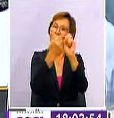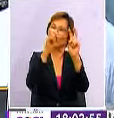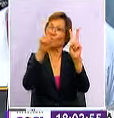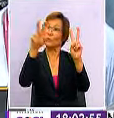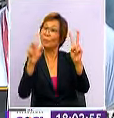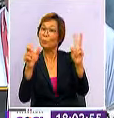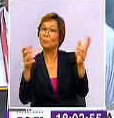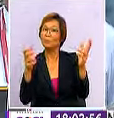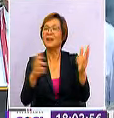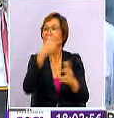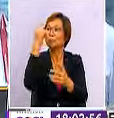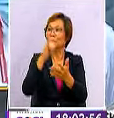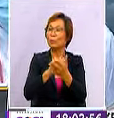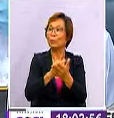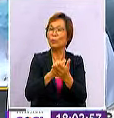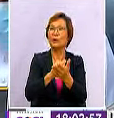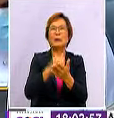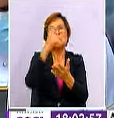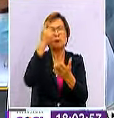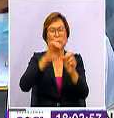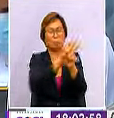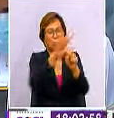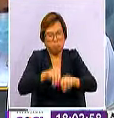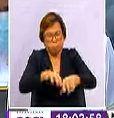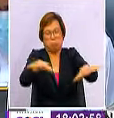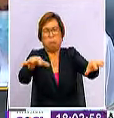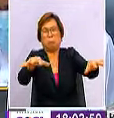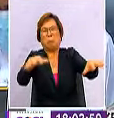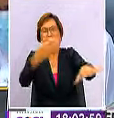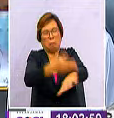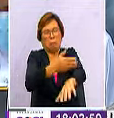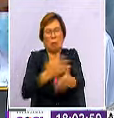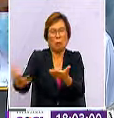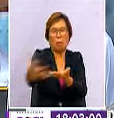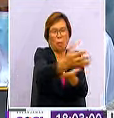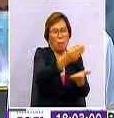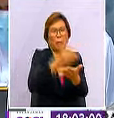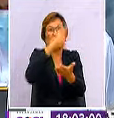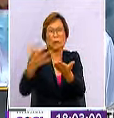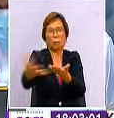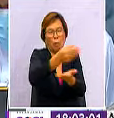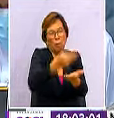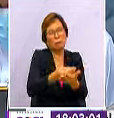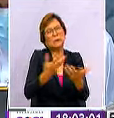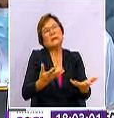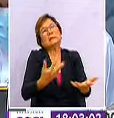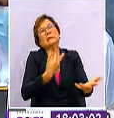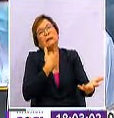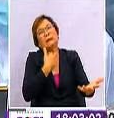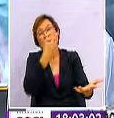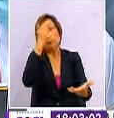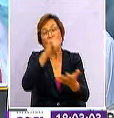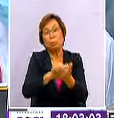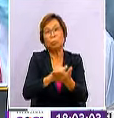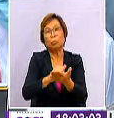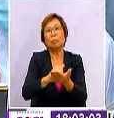2030. Susulan penularan COVID-19, prestasi kutipan hasil kerajaan telah terjejas. Lantaran